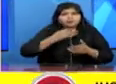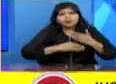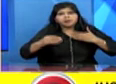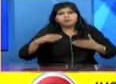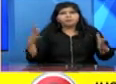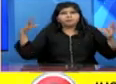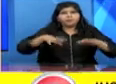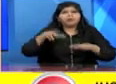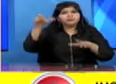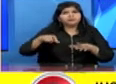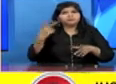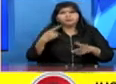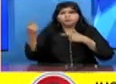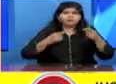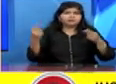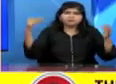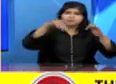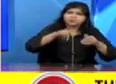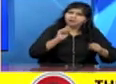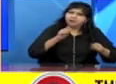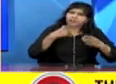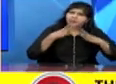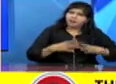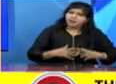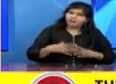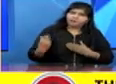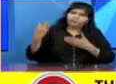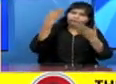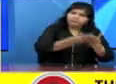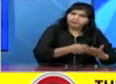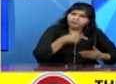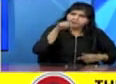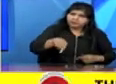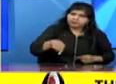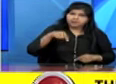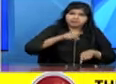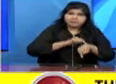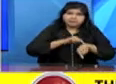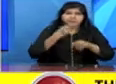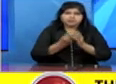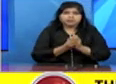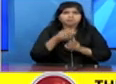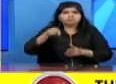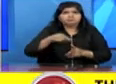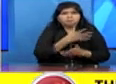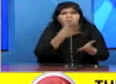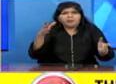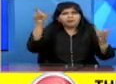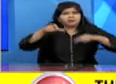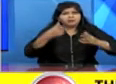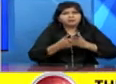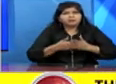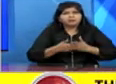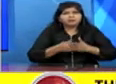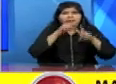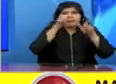के लिए कोई न कोई अपनी जिंदगी खपा रहा है। इस दौरान आप में से अधिकांश लोग जो